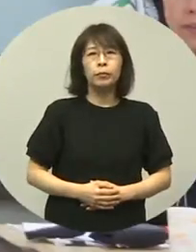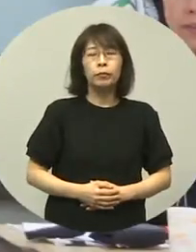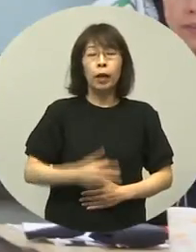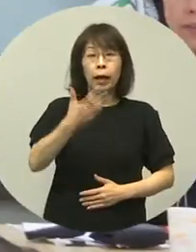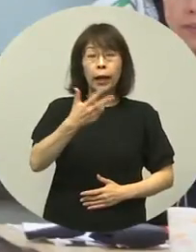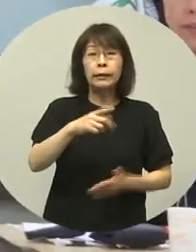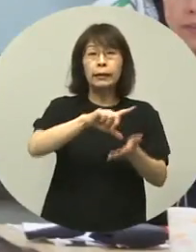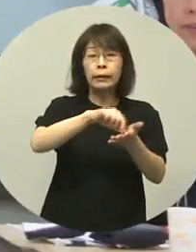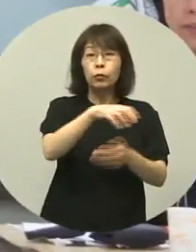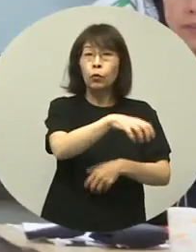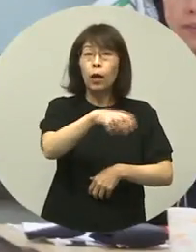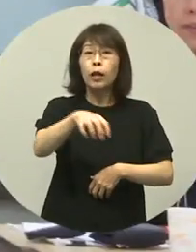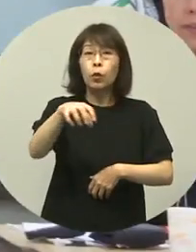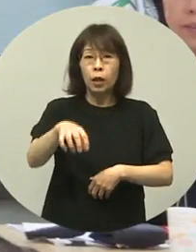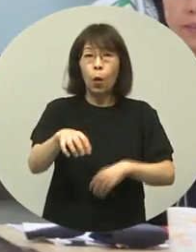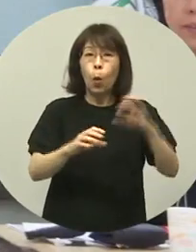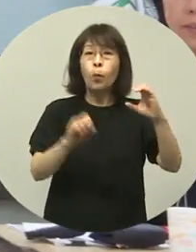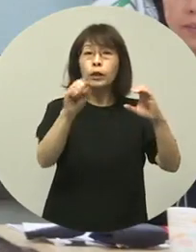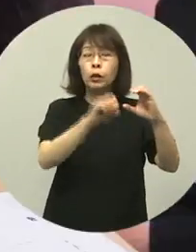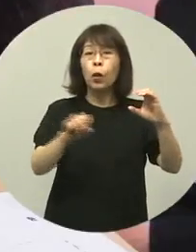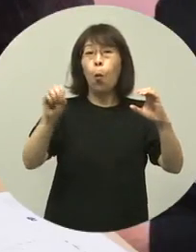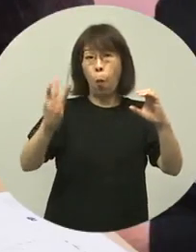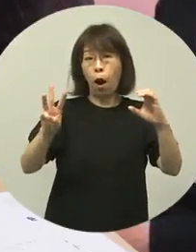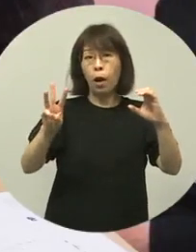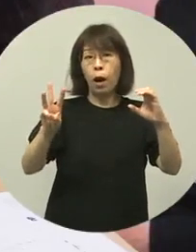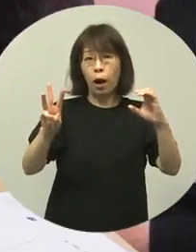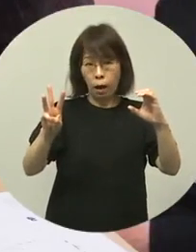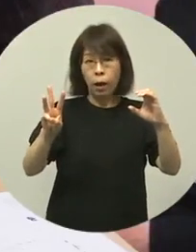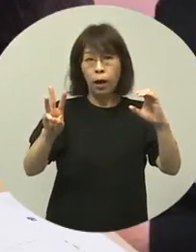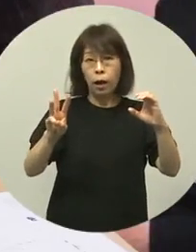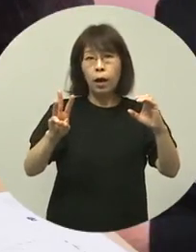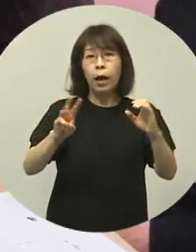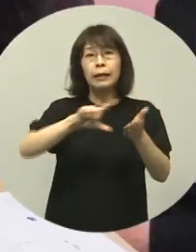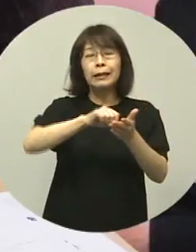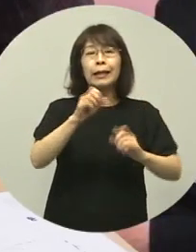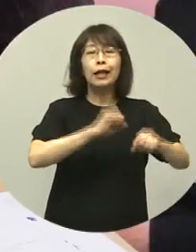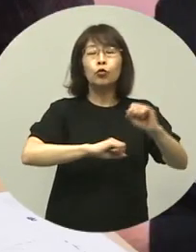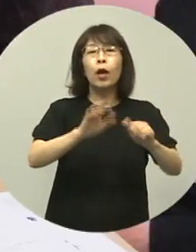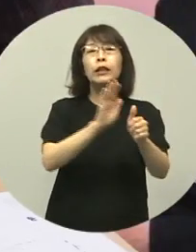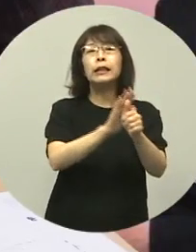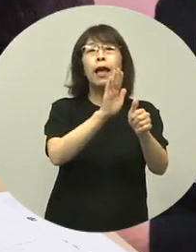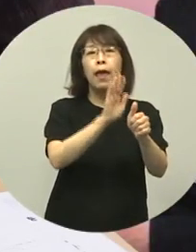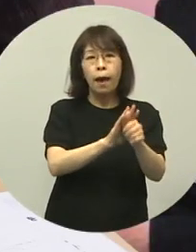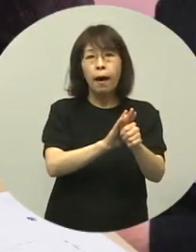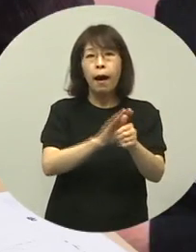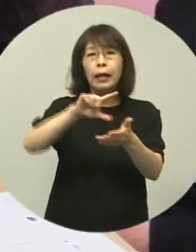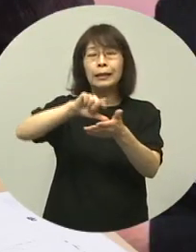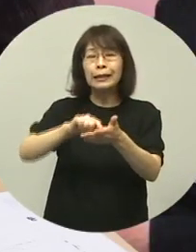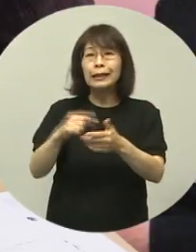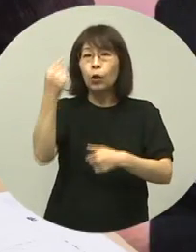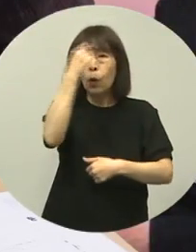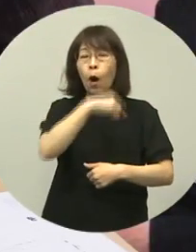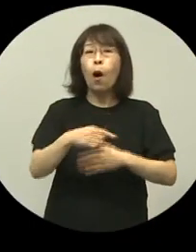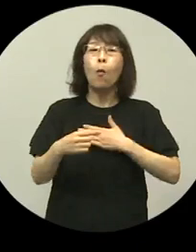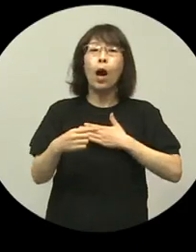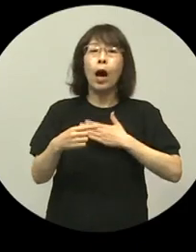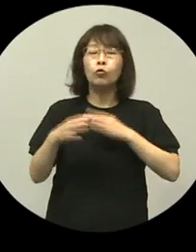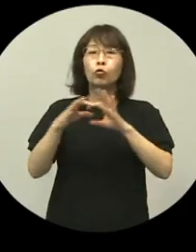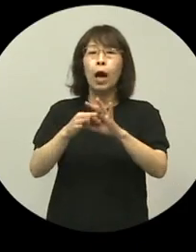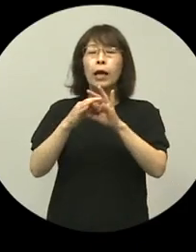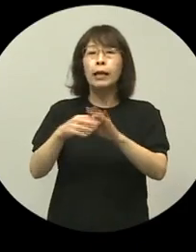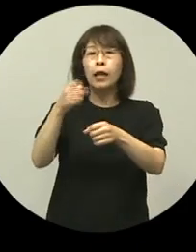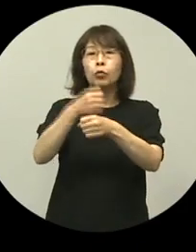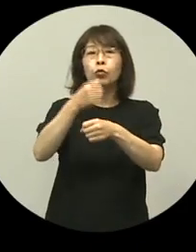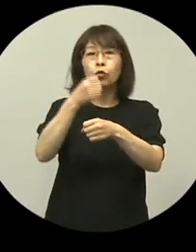。8地区それぞれのコミュニティソーシャルワーカーが、地域活動への支援や地域での顔の見える関係づくりに